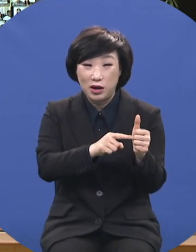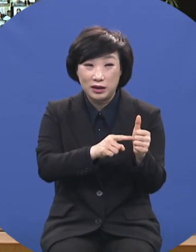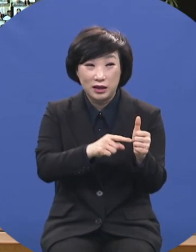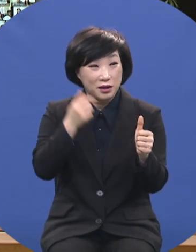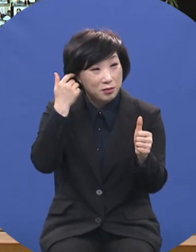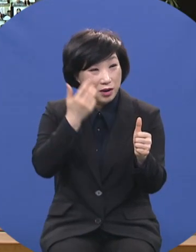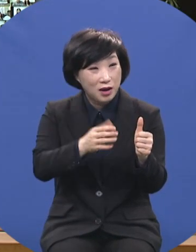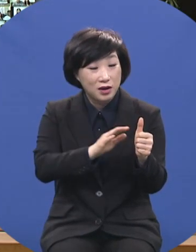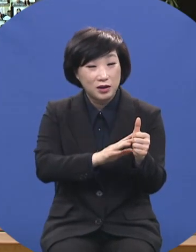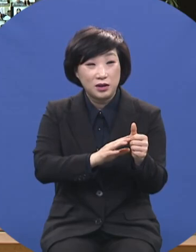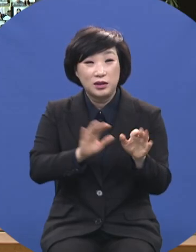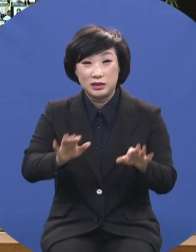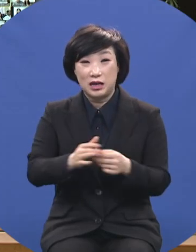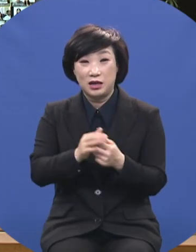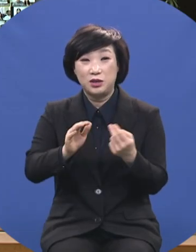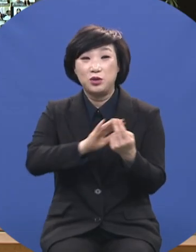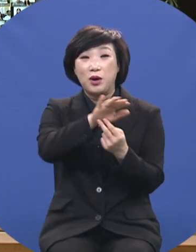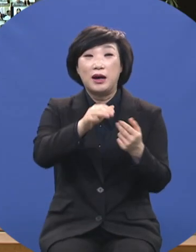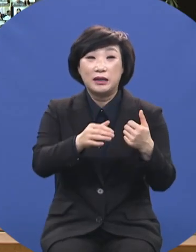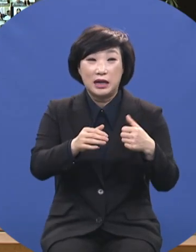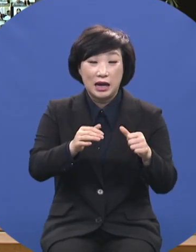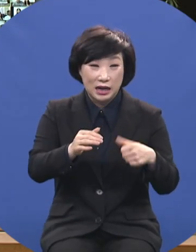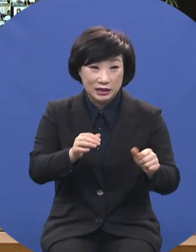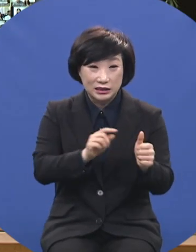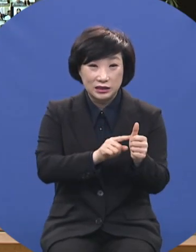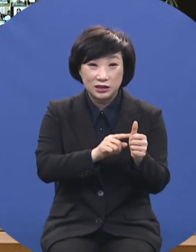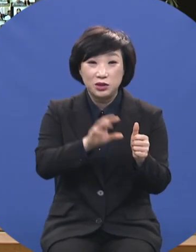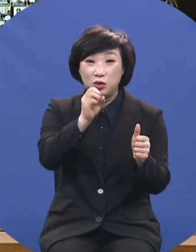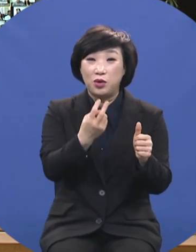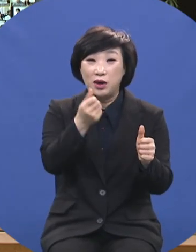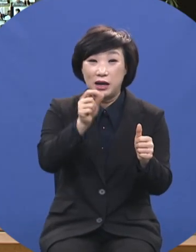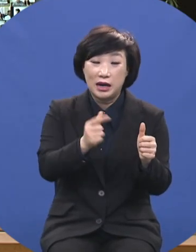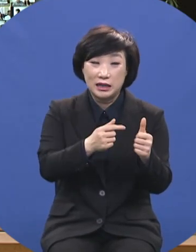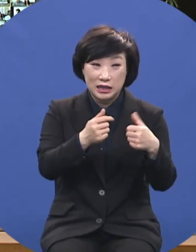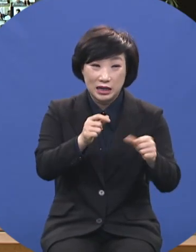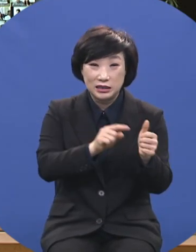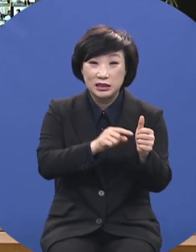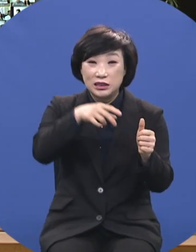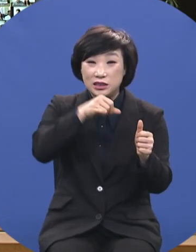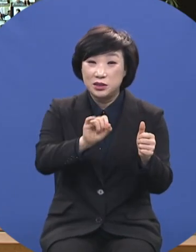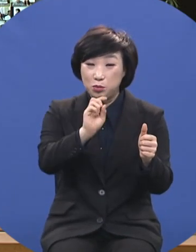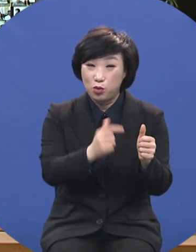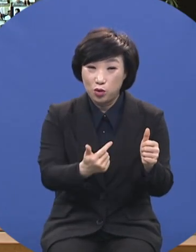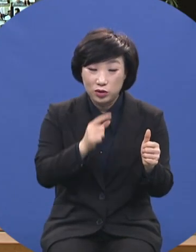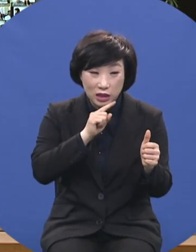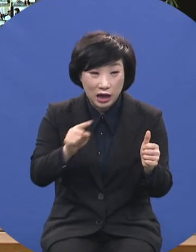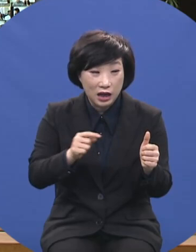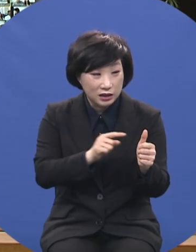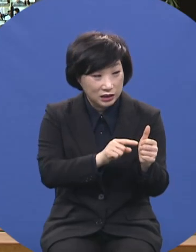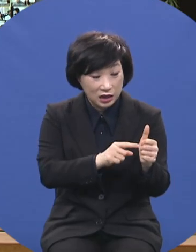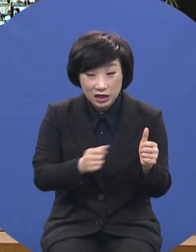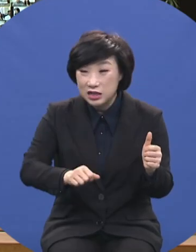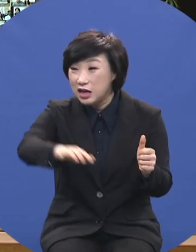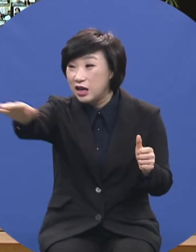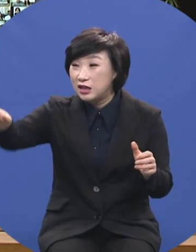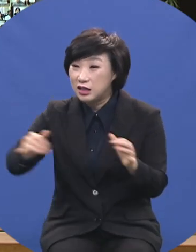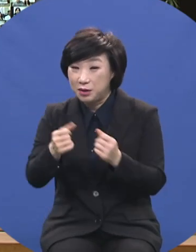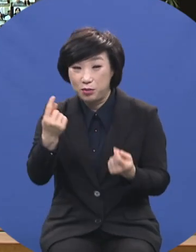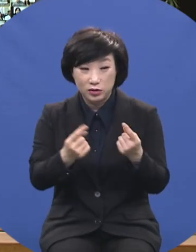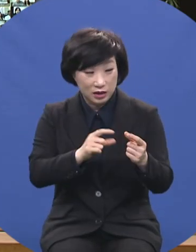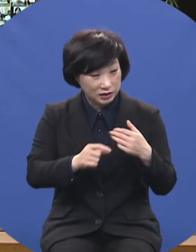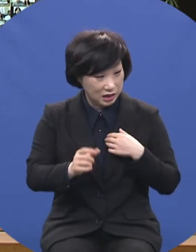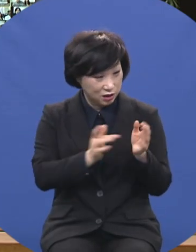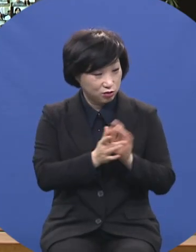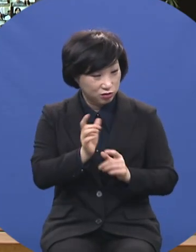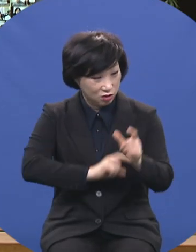요한의 아들 시몬아, 네가 이 사람들보다 나를 더 사랑하느냐? 가로되 주여